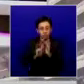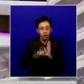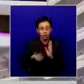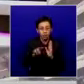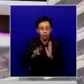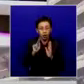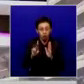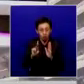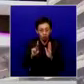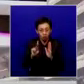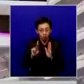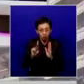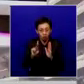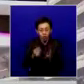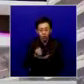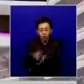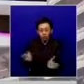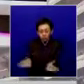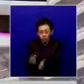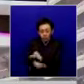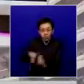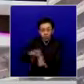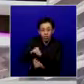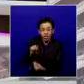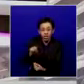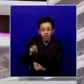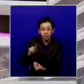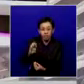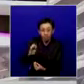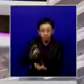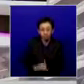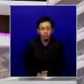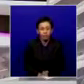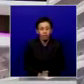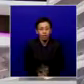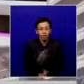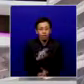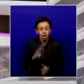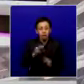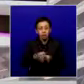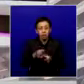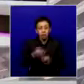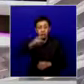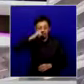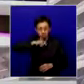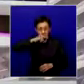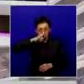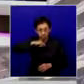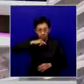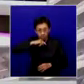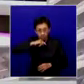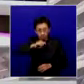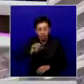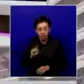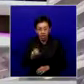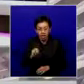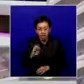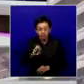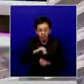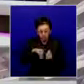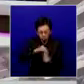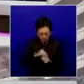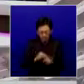พื่อเป็นหลังพิงให้ SME แต่ด้วยข้อจำกัดของระบบแบงกิ้งระบบธนาคารของเมืองไทยมันมี SME เป็นจำนวนม